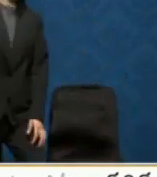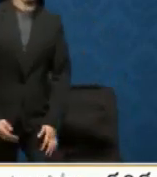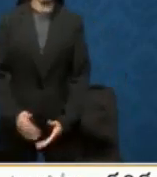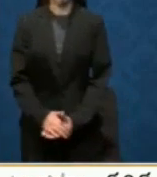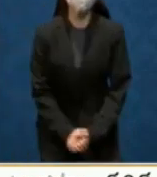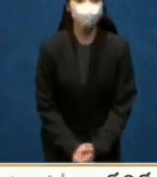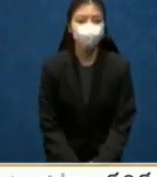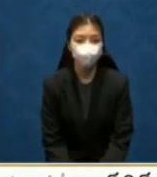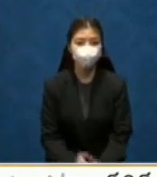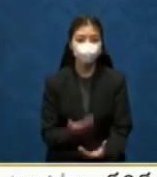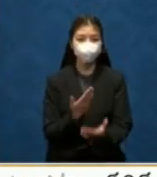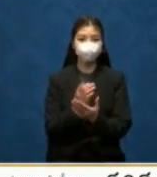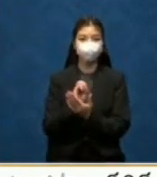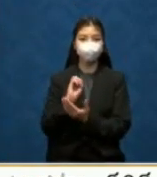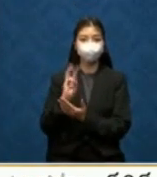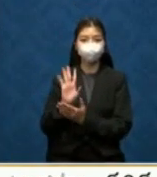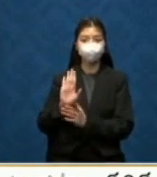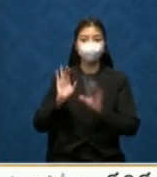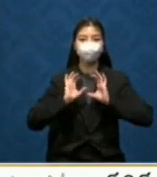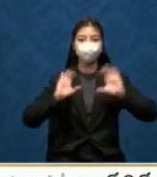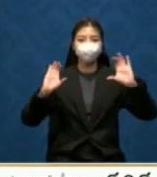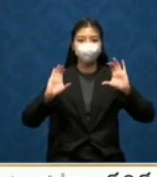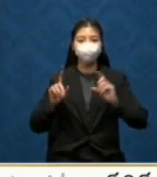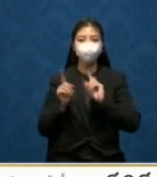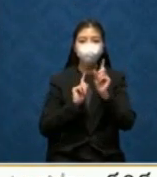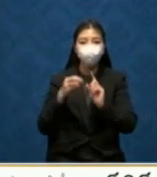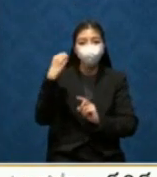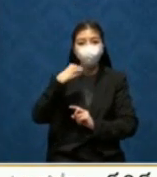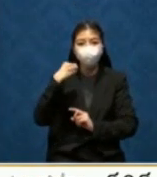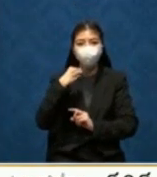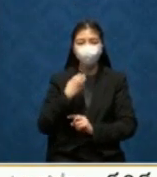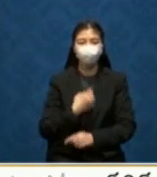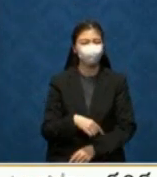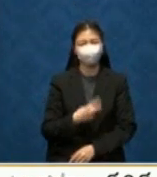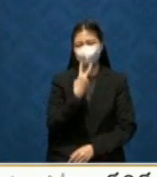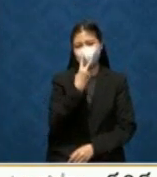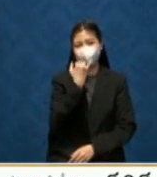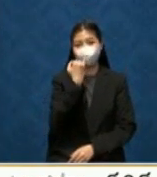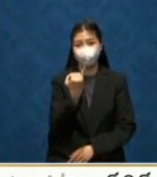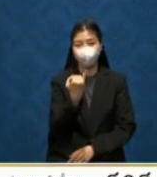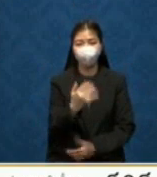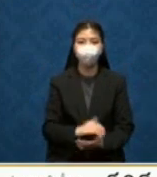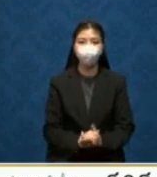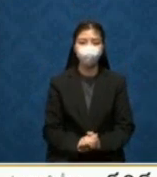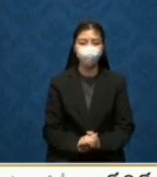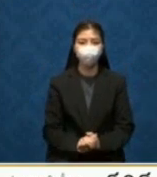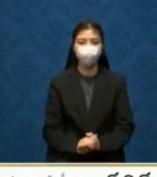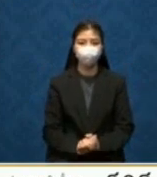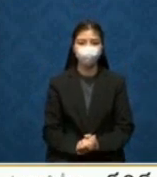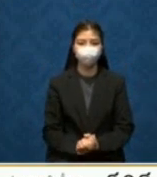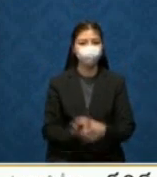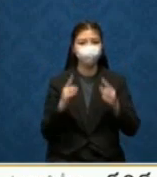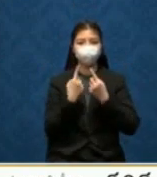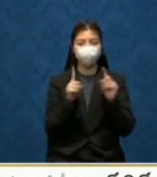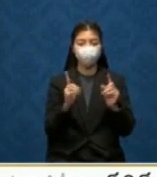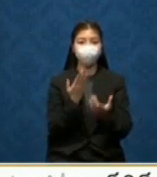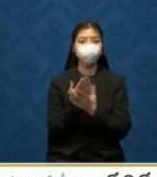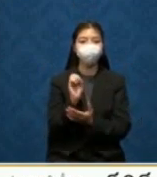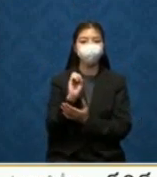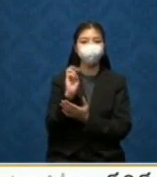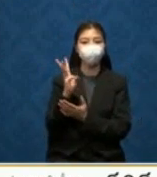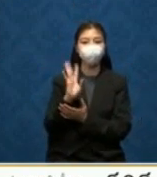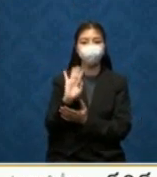รัฐมาคุยกันนักขนาเป็นผลงานผมถือเป็นความน่าเกลียดในสภาที่เอามาคุยเรื่องนี้มันไม่ใช่เงินสวัสดิการ